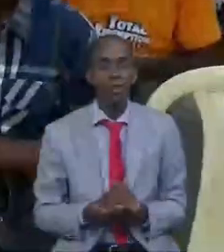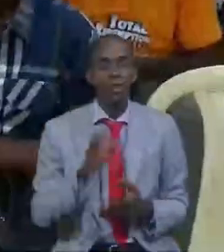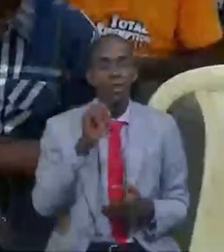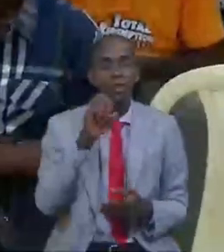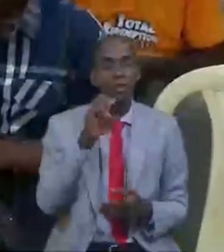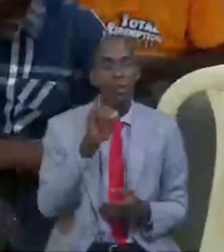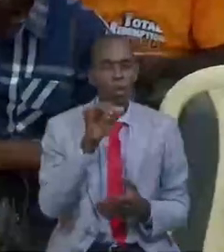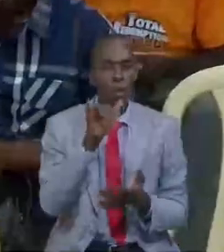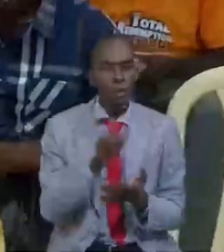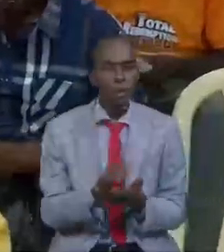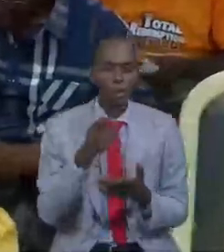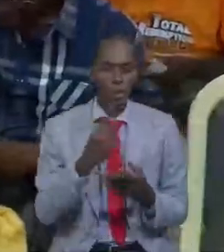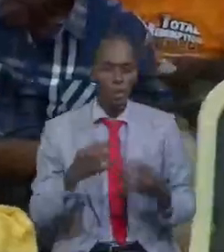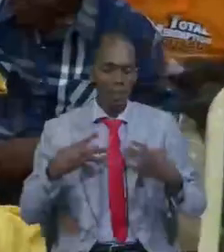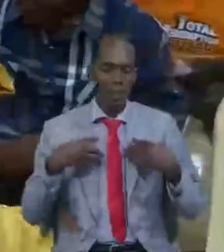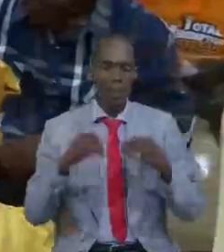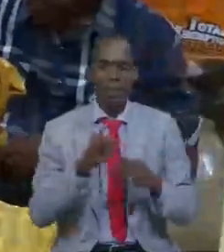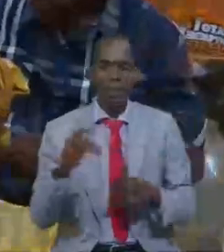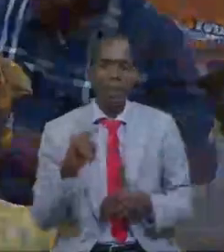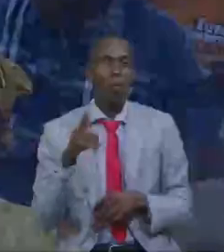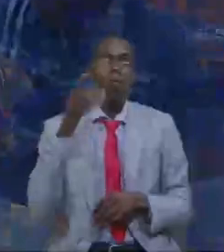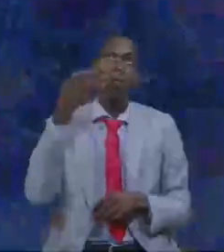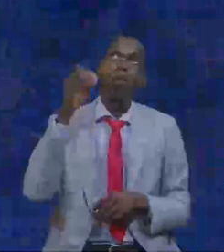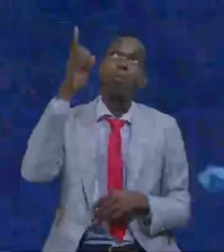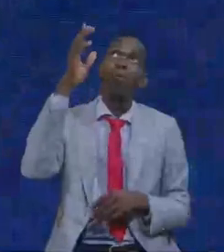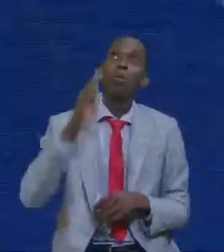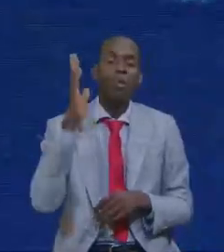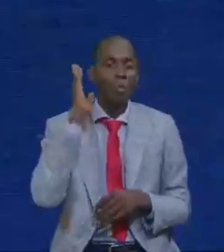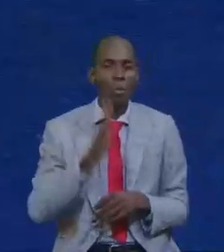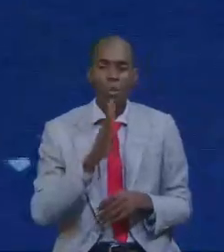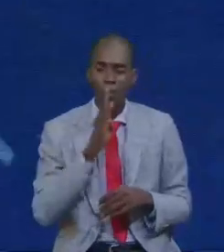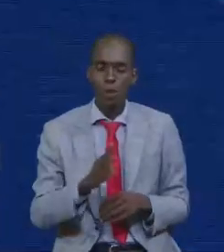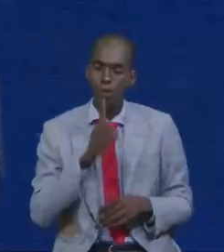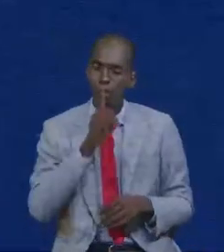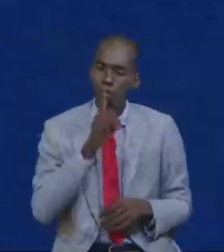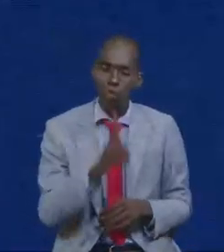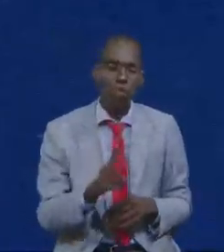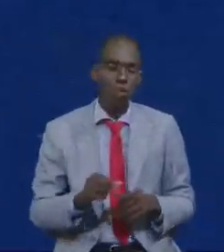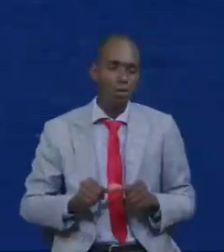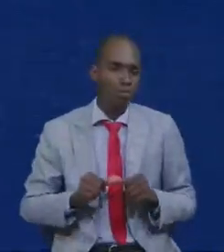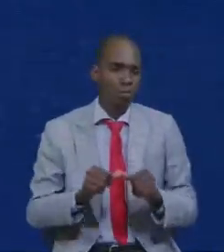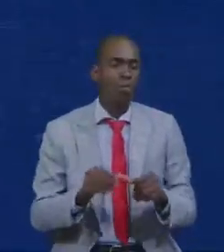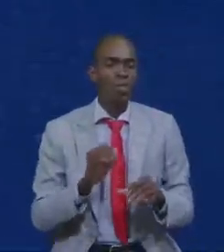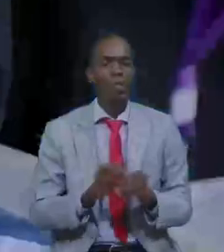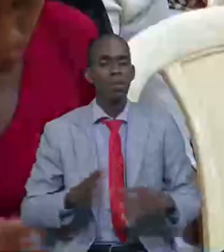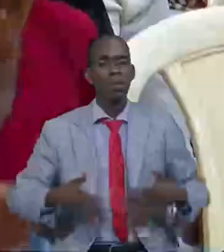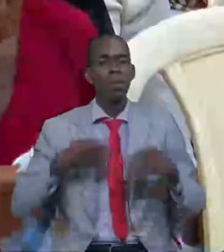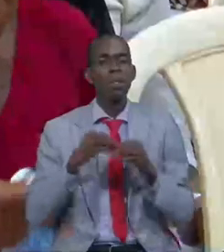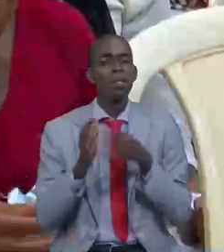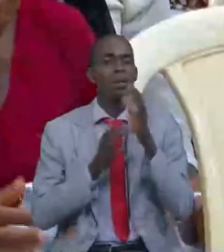La guérison de Dieu sera définie et certaine dans ta vie au nom de Jésus.